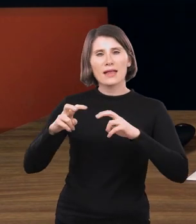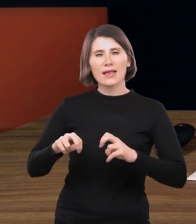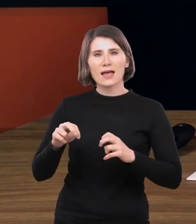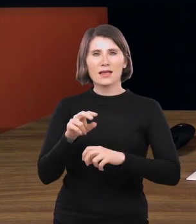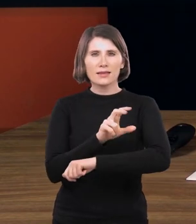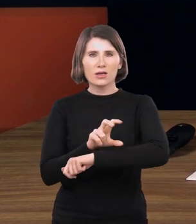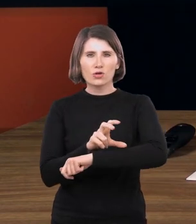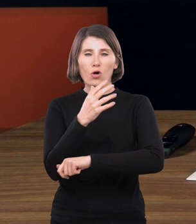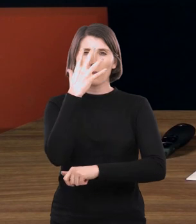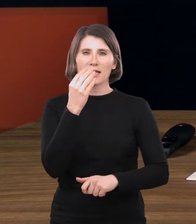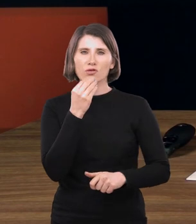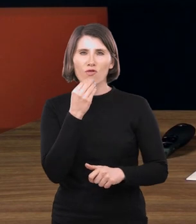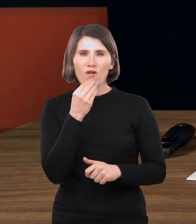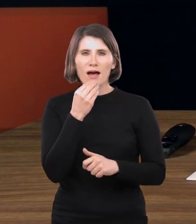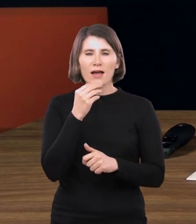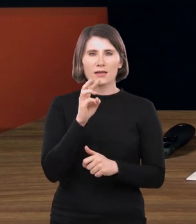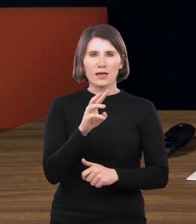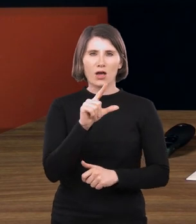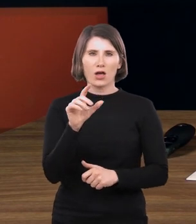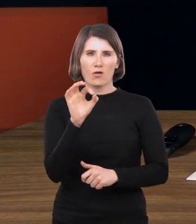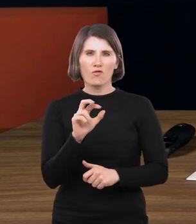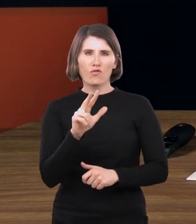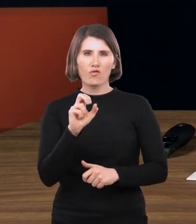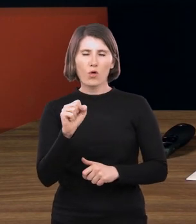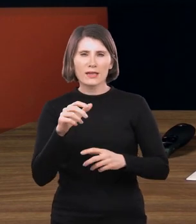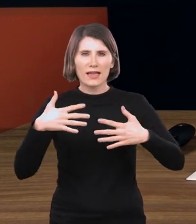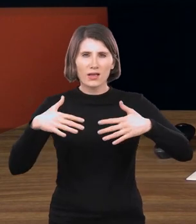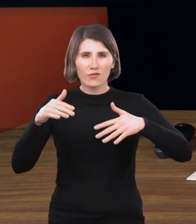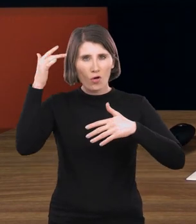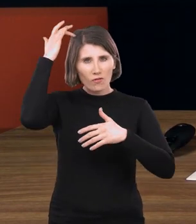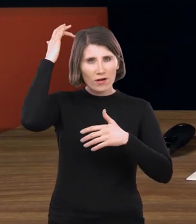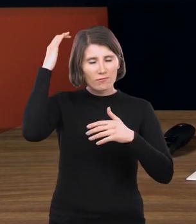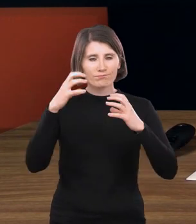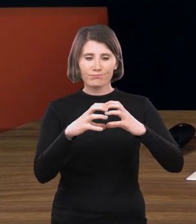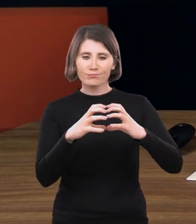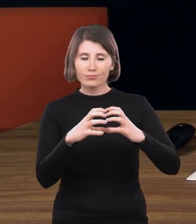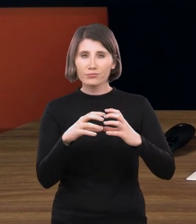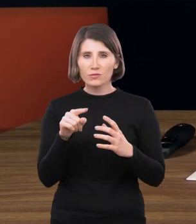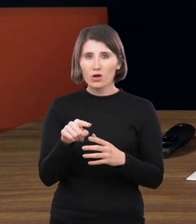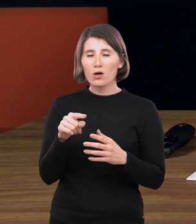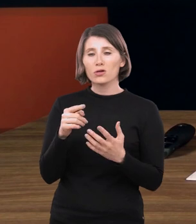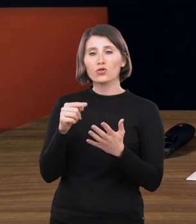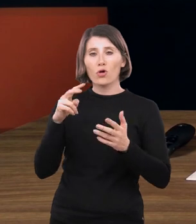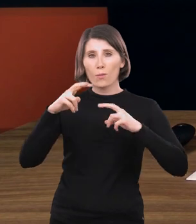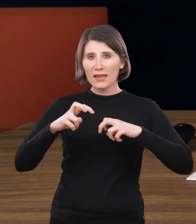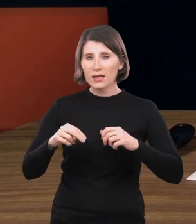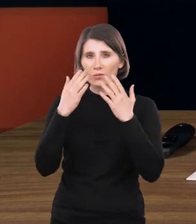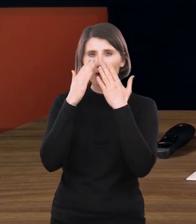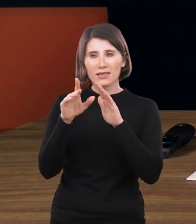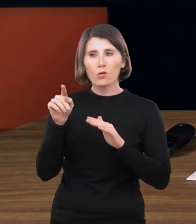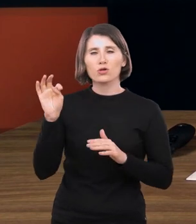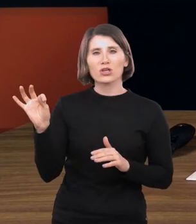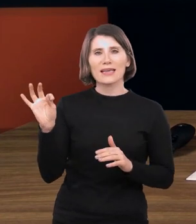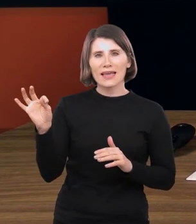obrazowania włókien nerwowych wysokiej rozdzielczości, okazało się, że to badanie pokazało, że jej droga wzrokowa